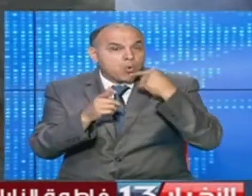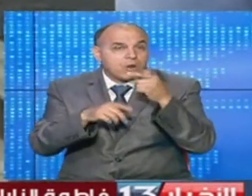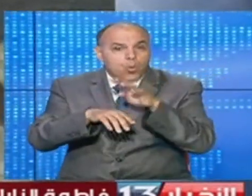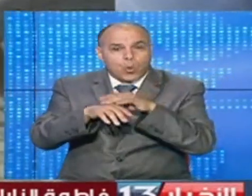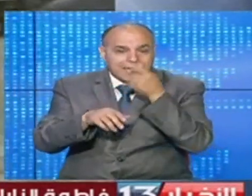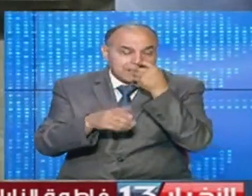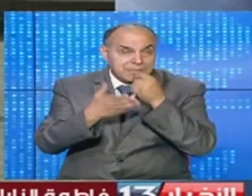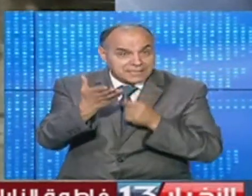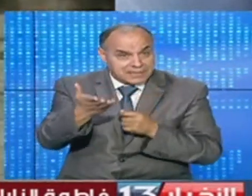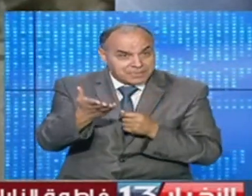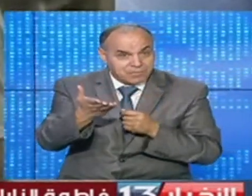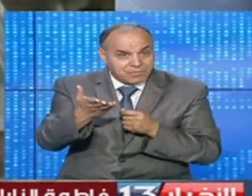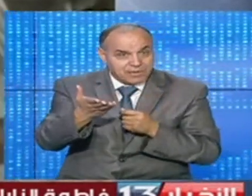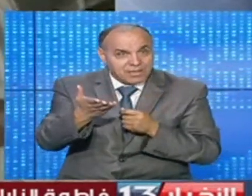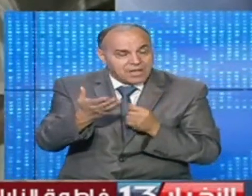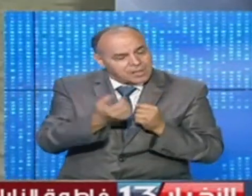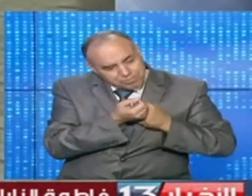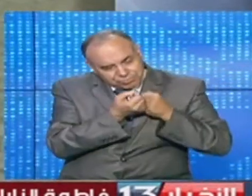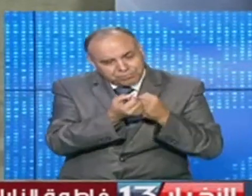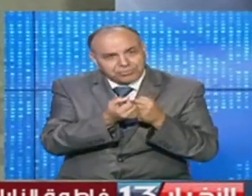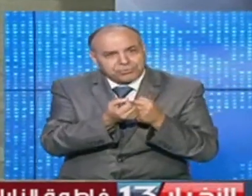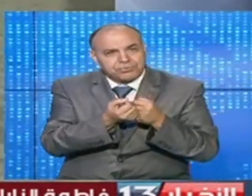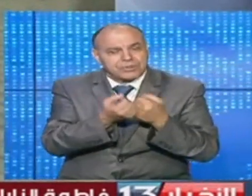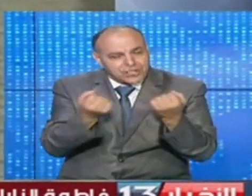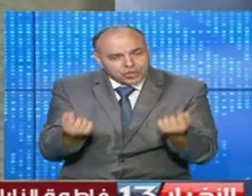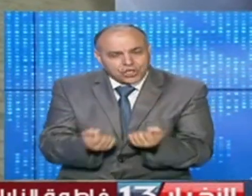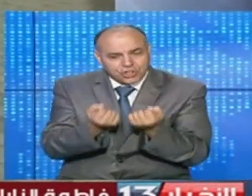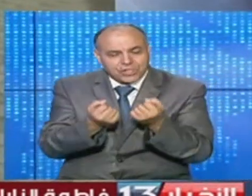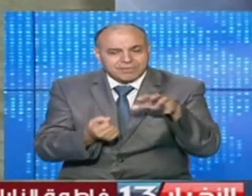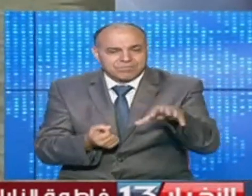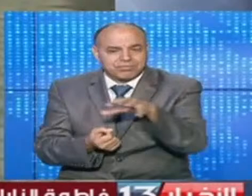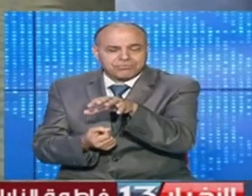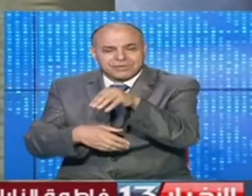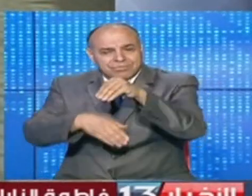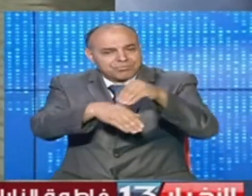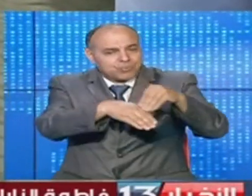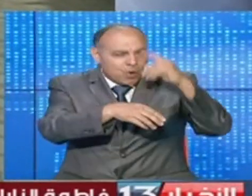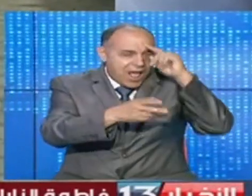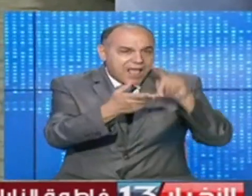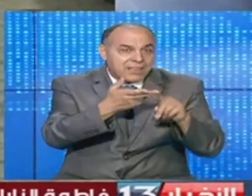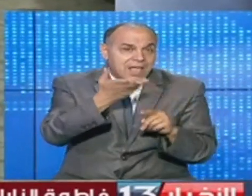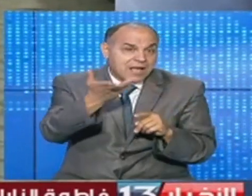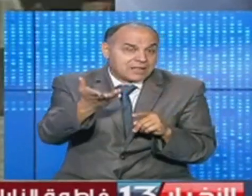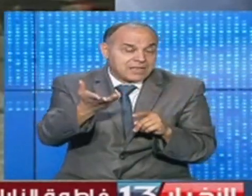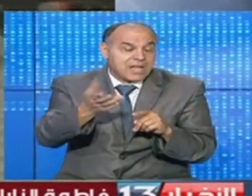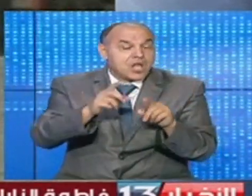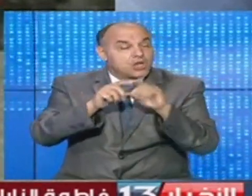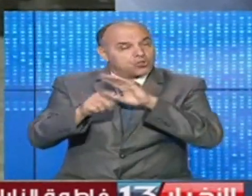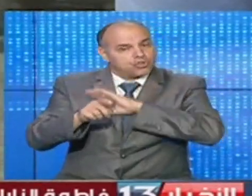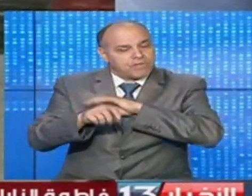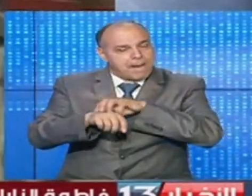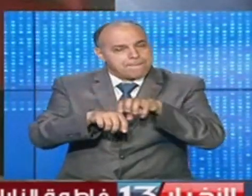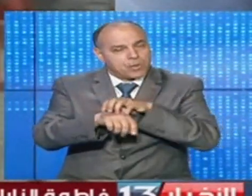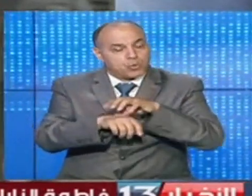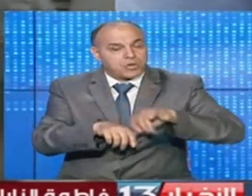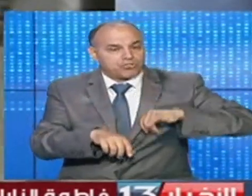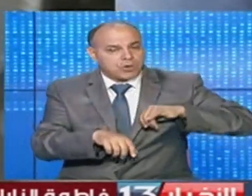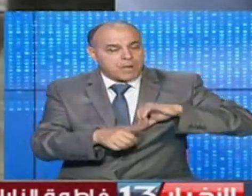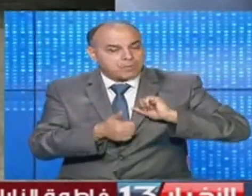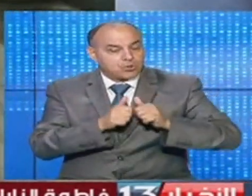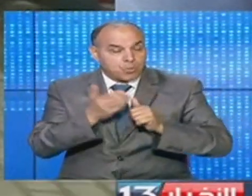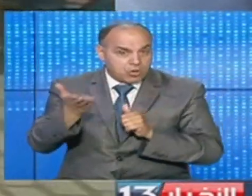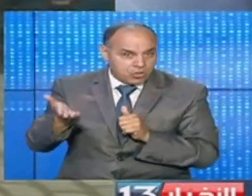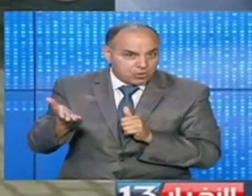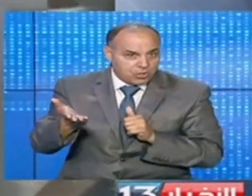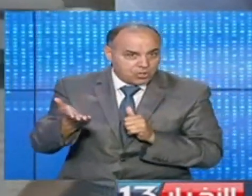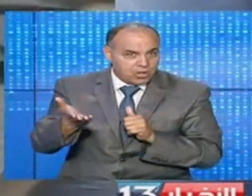ولايه المنستير عرضتها وحده تنشيط الاحياء غايه وهدفا تحت اشراف مندوبيه الشباب والرياضه